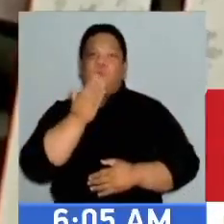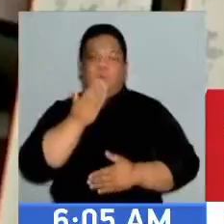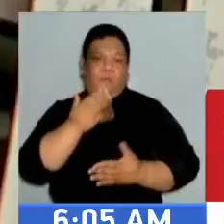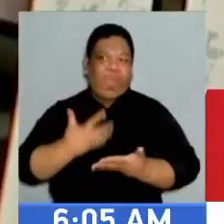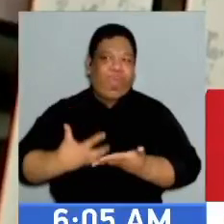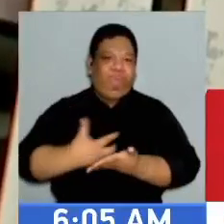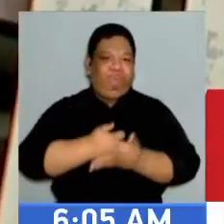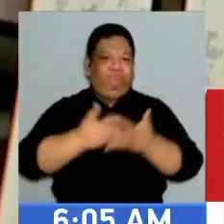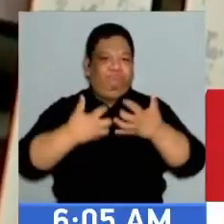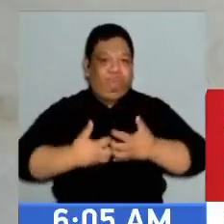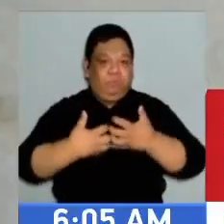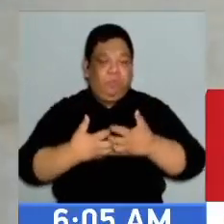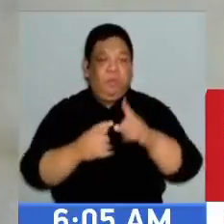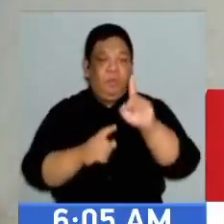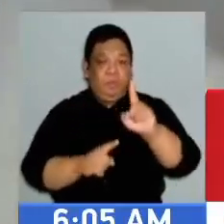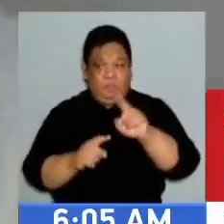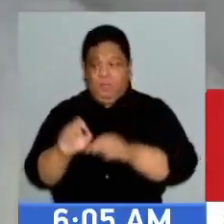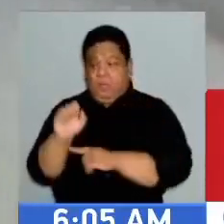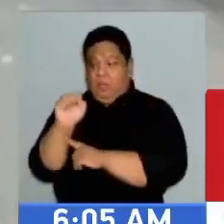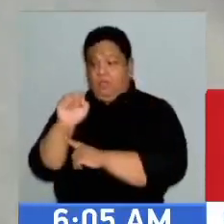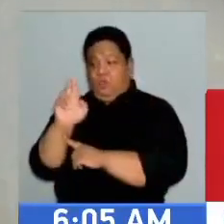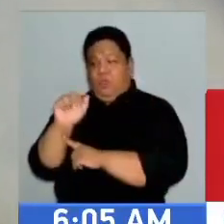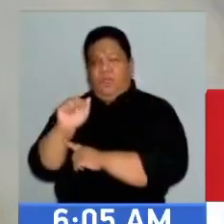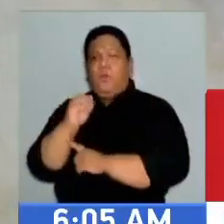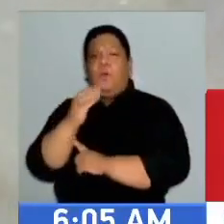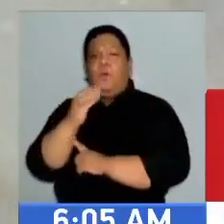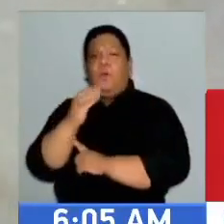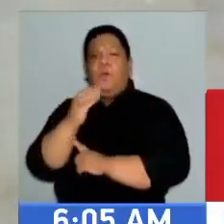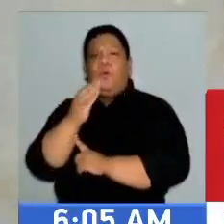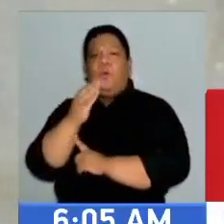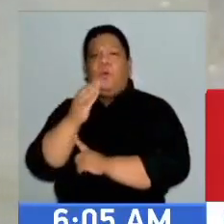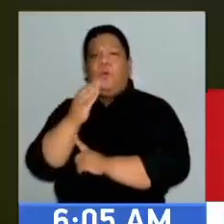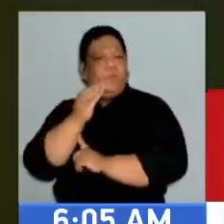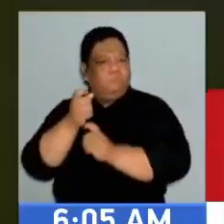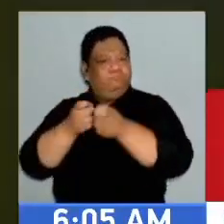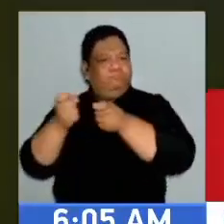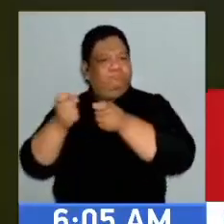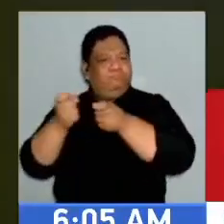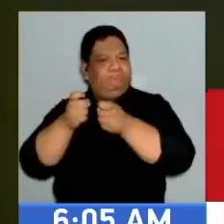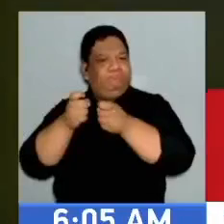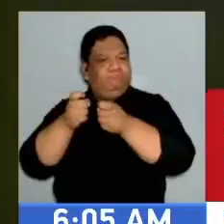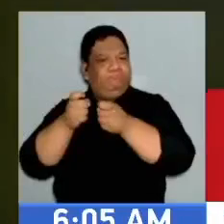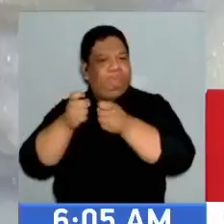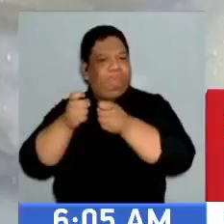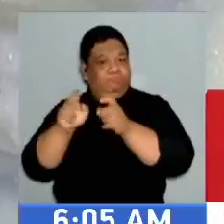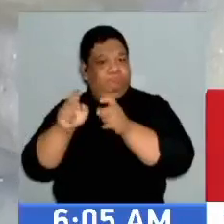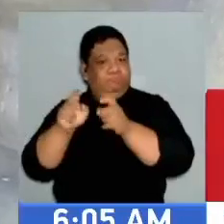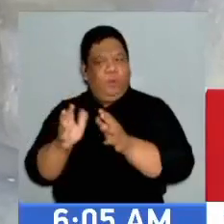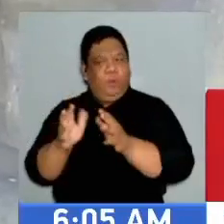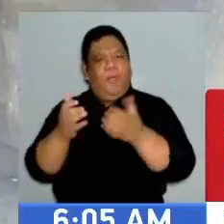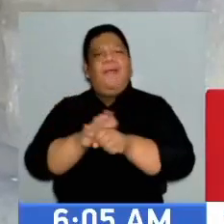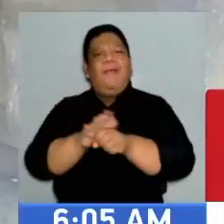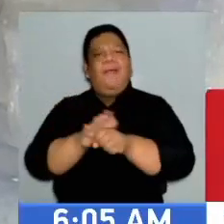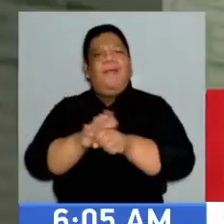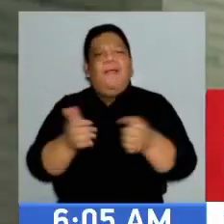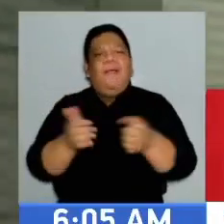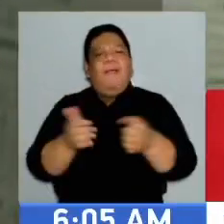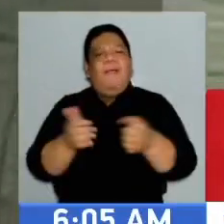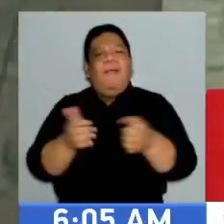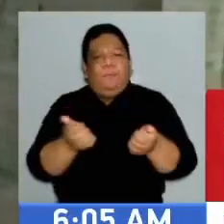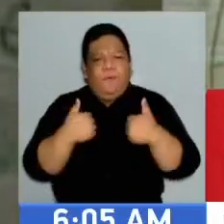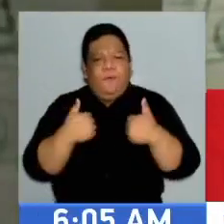regulatory administration na sasapat ang supply ng asukal sa bansa kaya naman sa bisa ng sugar order number one